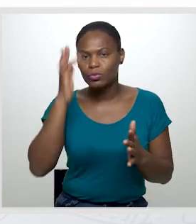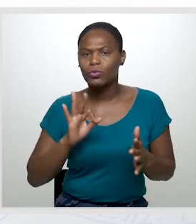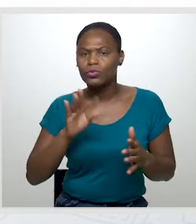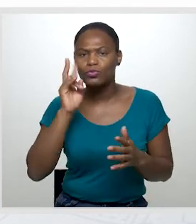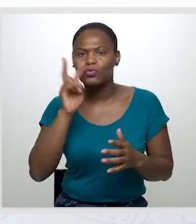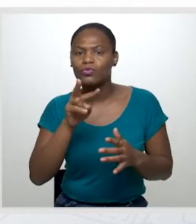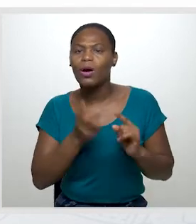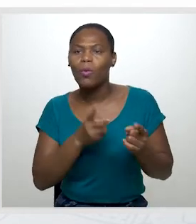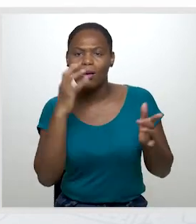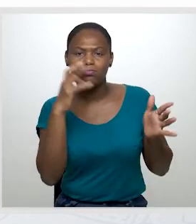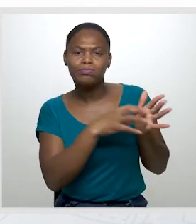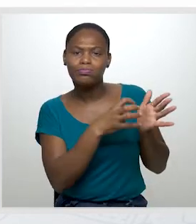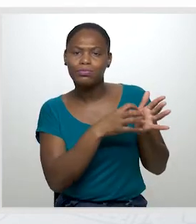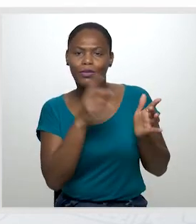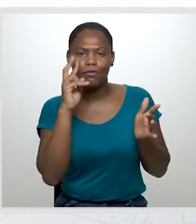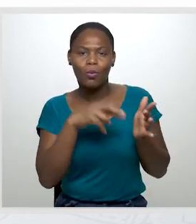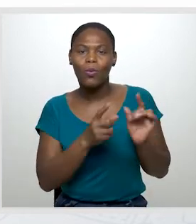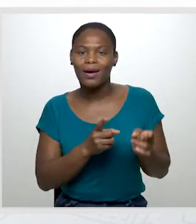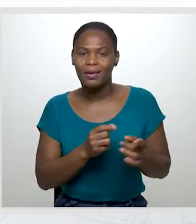vois? Des jeunes,